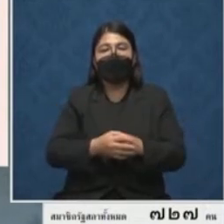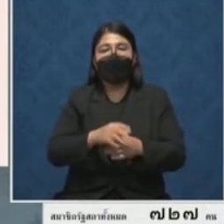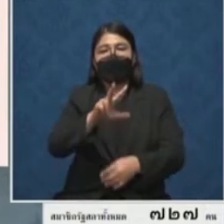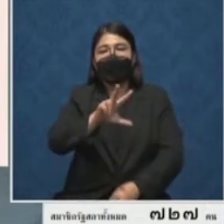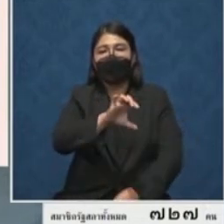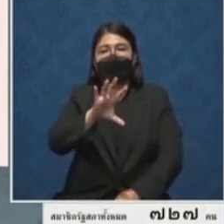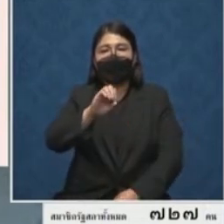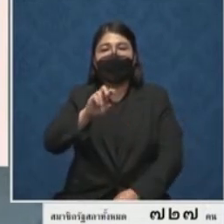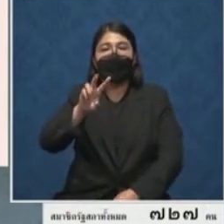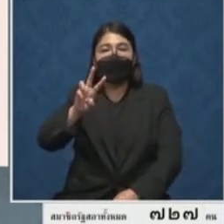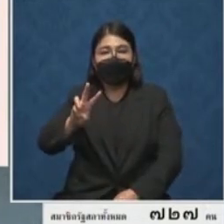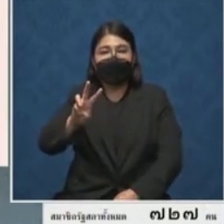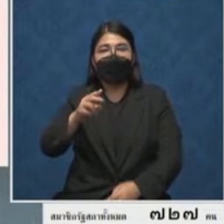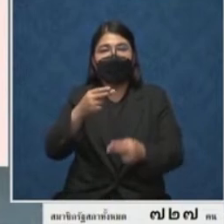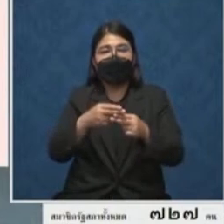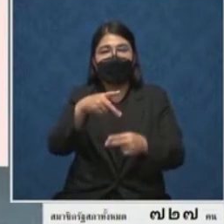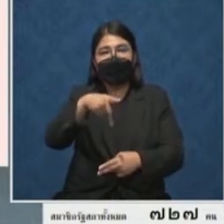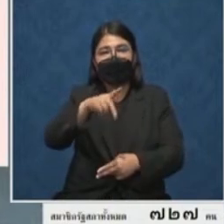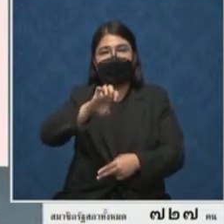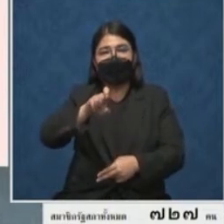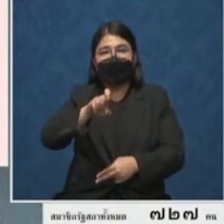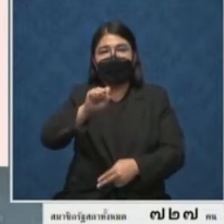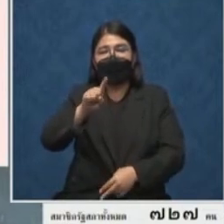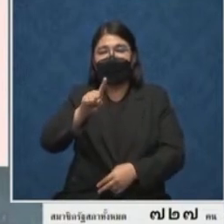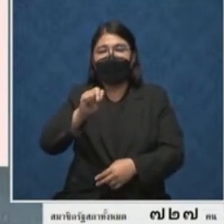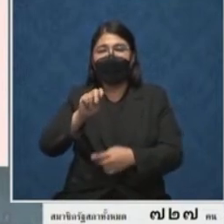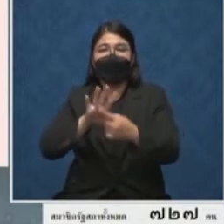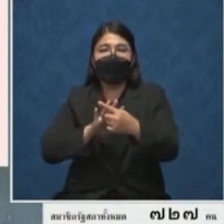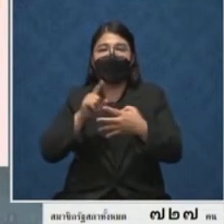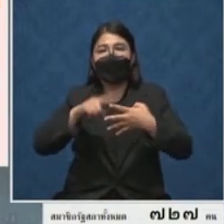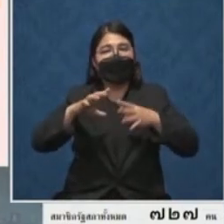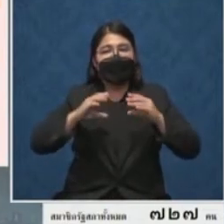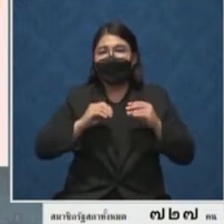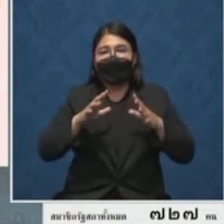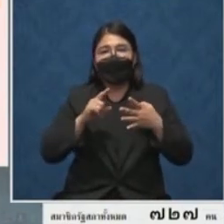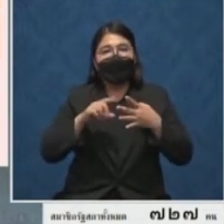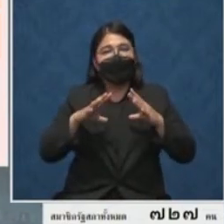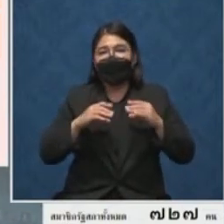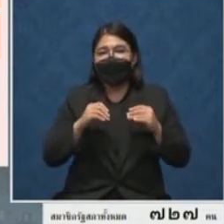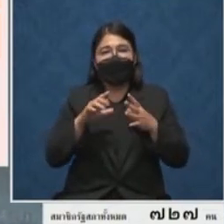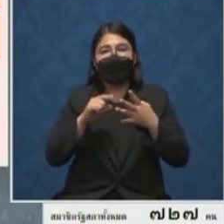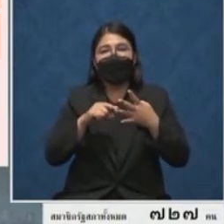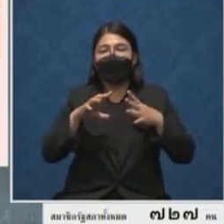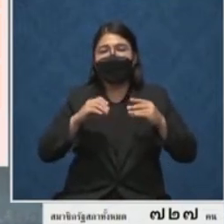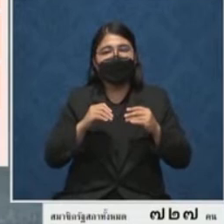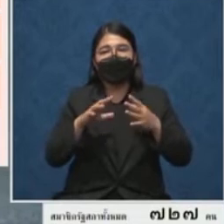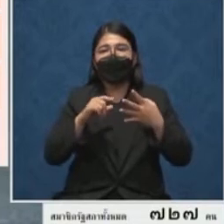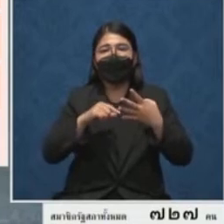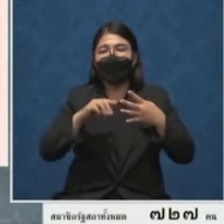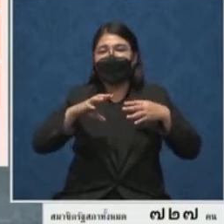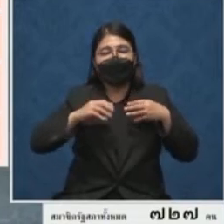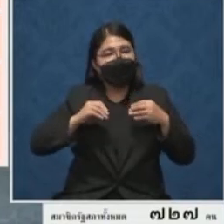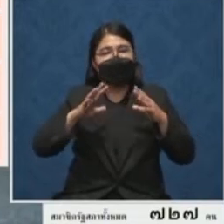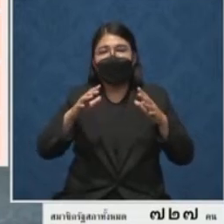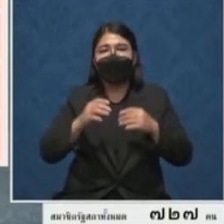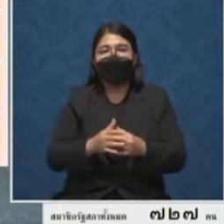งศ ์1ไม่รับหลักการ2ไม่รับหลักการ3ไม่รับหลักการ4ไม่รับหลักการครับ